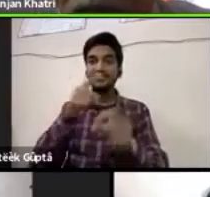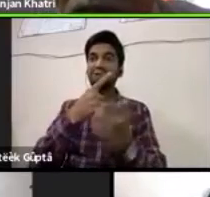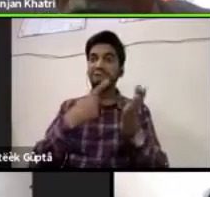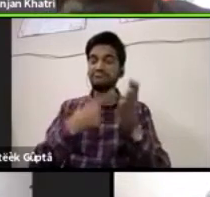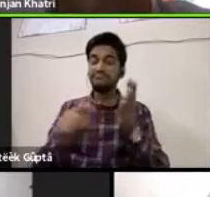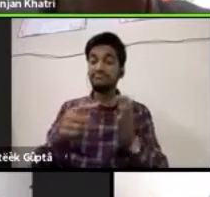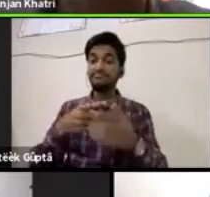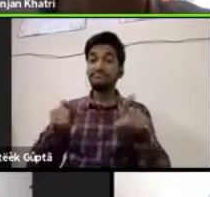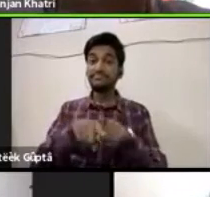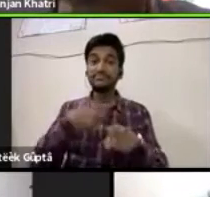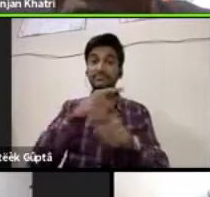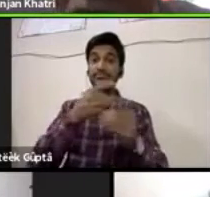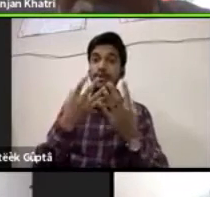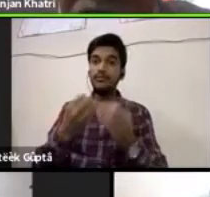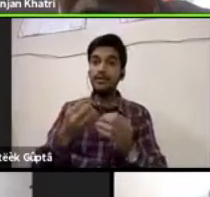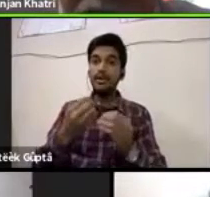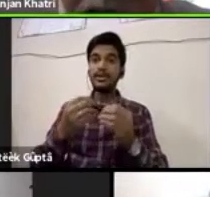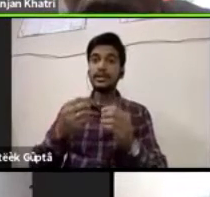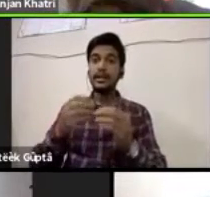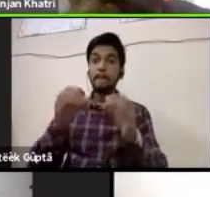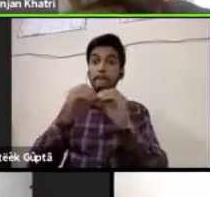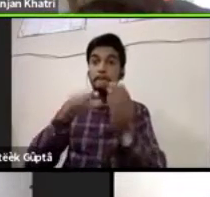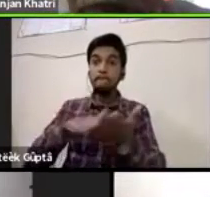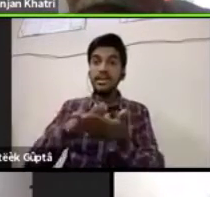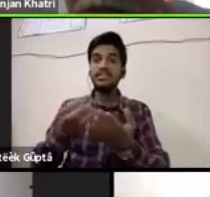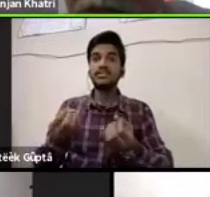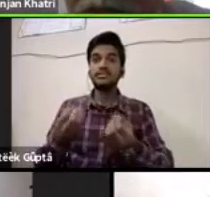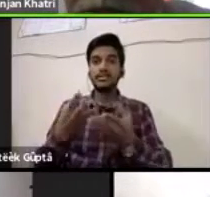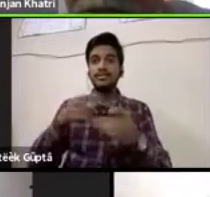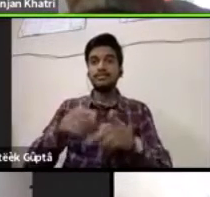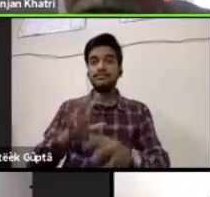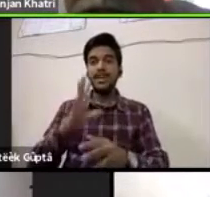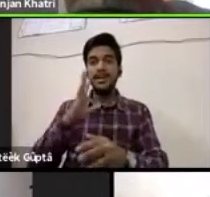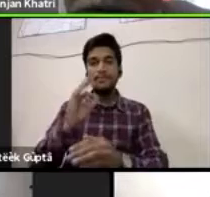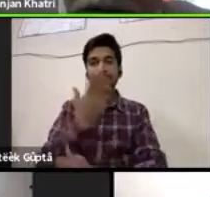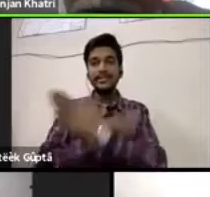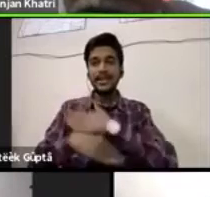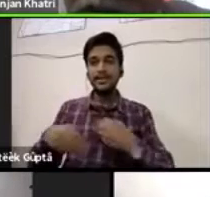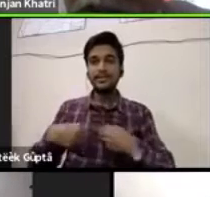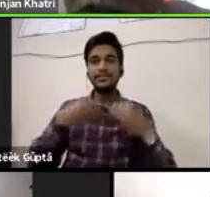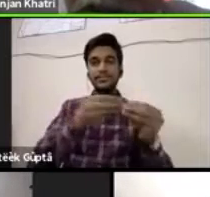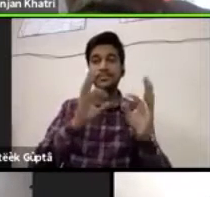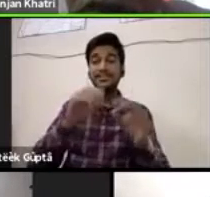level playing field करनी चाहिए। तो जब मैं अपनी पुरानी company